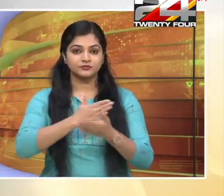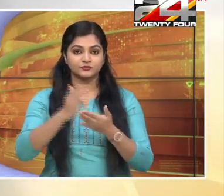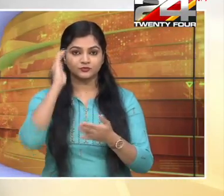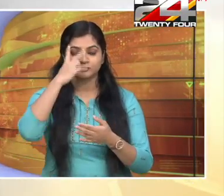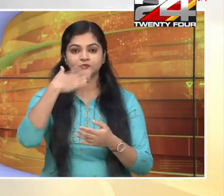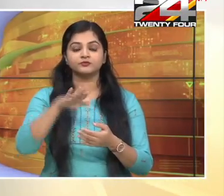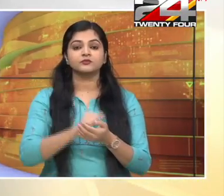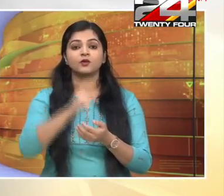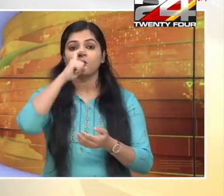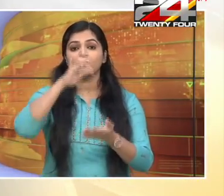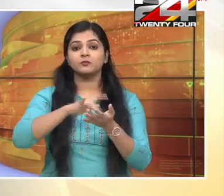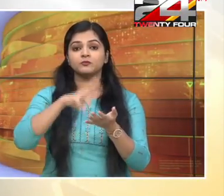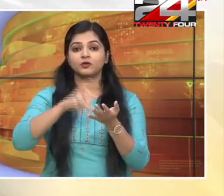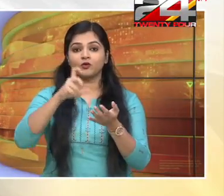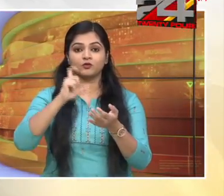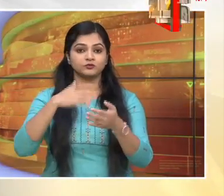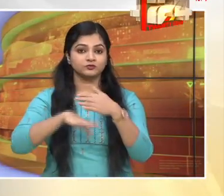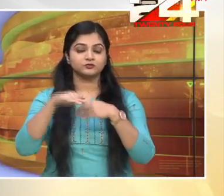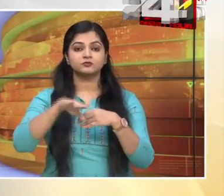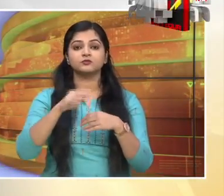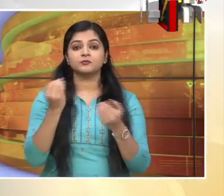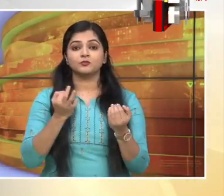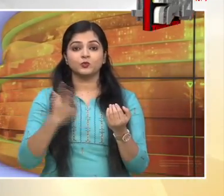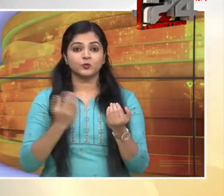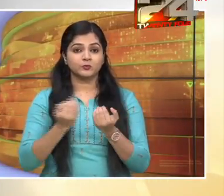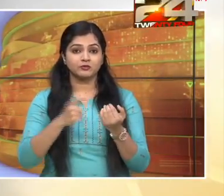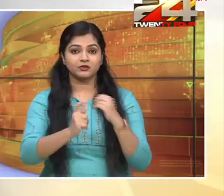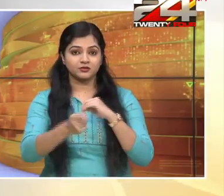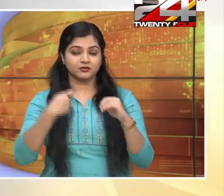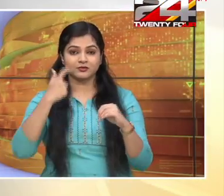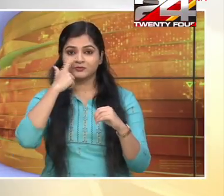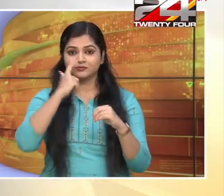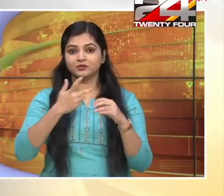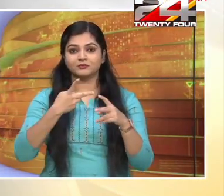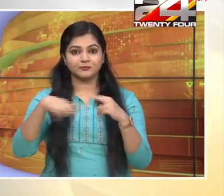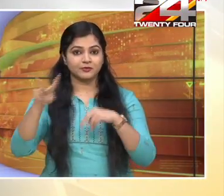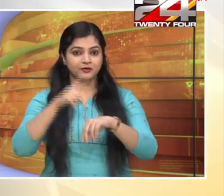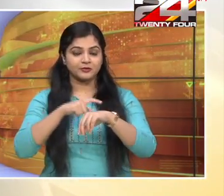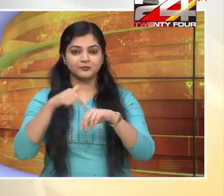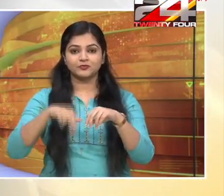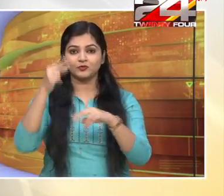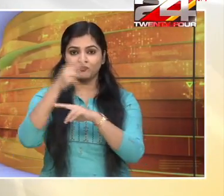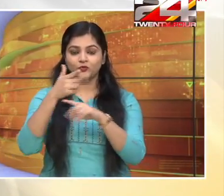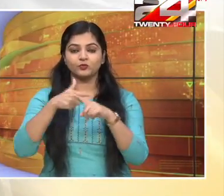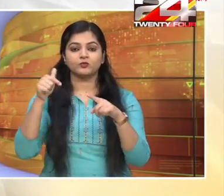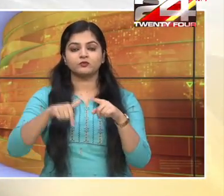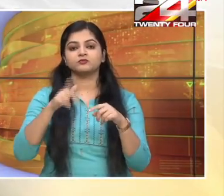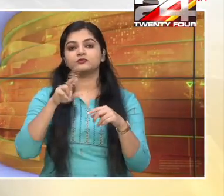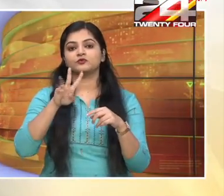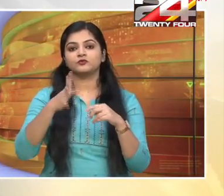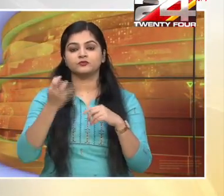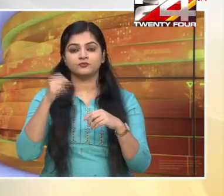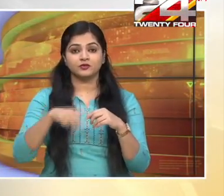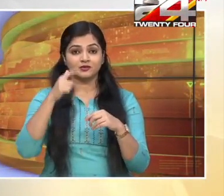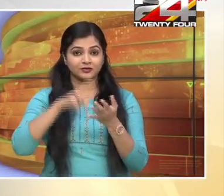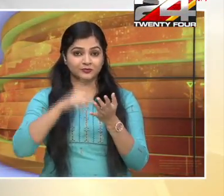കോട്ടയം മെഡിക്കൽ കോളേജിൽ നിന്ന് നവജാത ശിശുവിനെ തട്ടിയെടുത്ത ശേഷം യുവതി മടങ്ങുന്ന CCTV ദൃശ്യങ്ങൾ 24-ന്. കുഞ്ഞുമായി നീതുരാജ് ഹോട്ടലിൽ